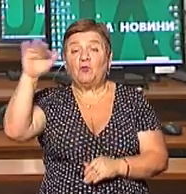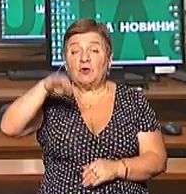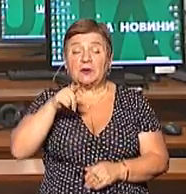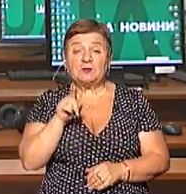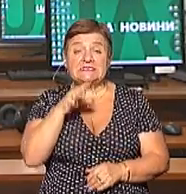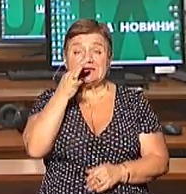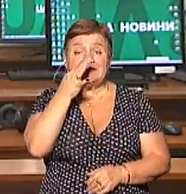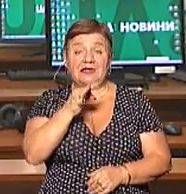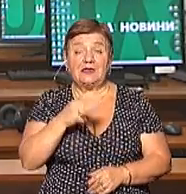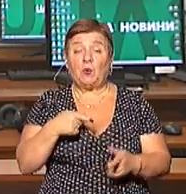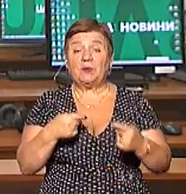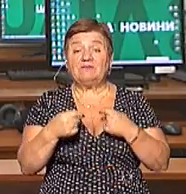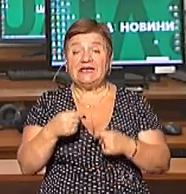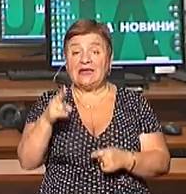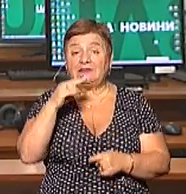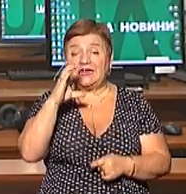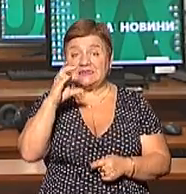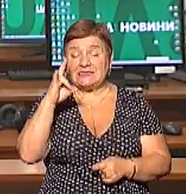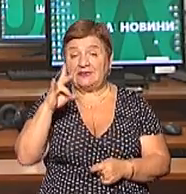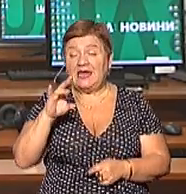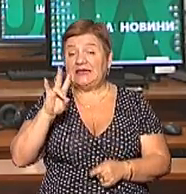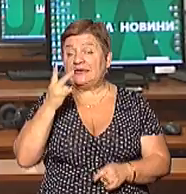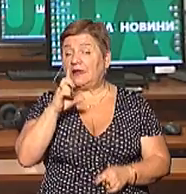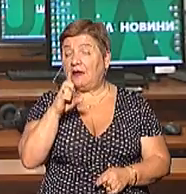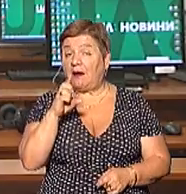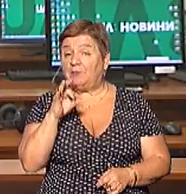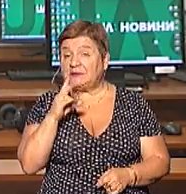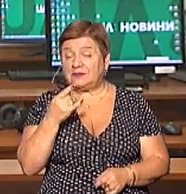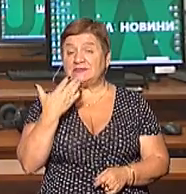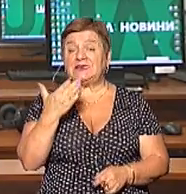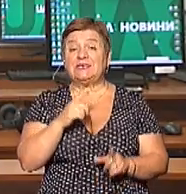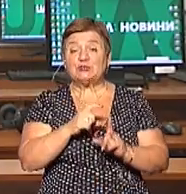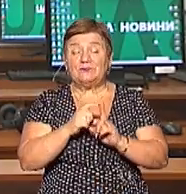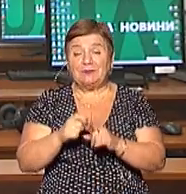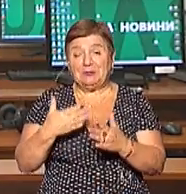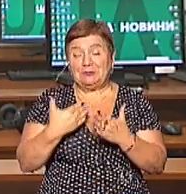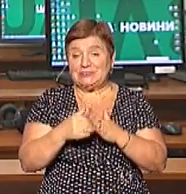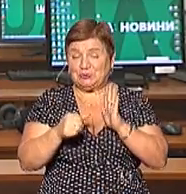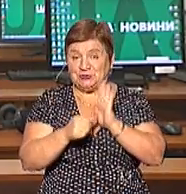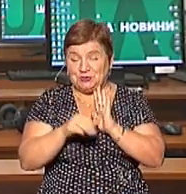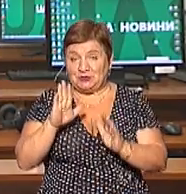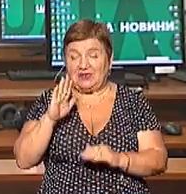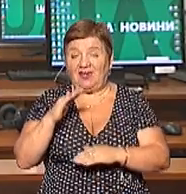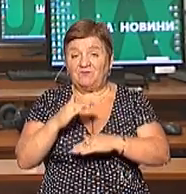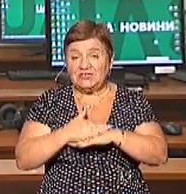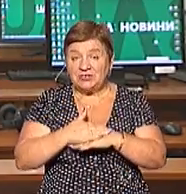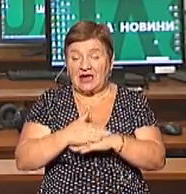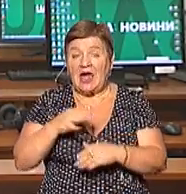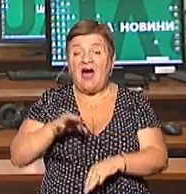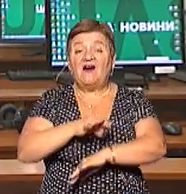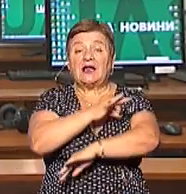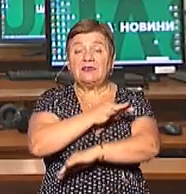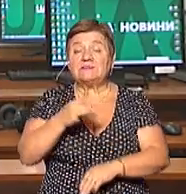це розказала речниця управління ДСНС Закарпаття Наталія Батир. За її словами, вчора близько 6-ї вечора до рятувальників Рахівського